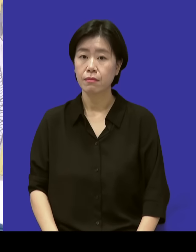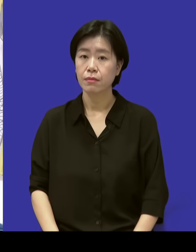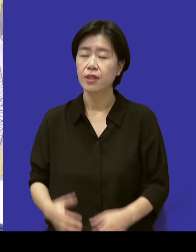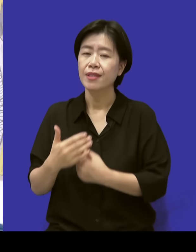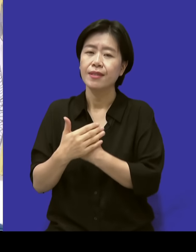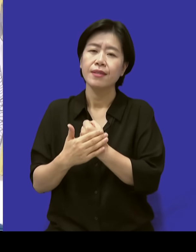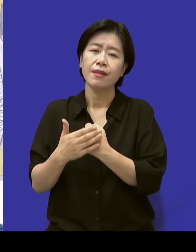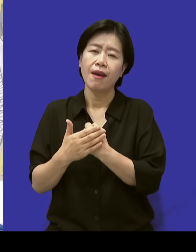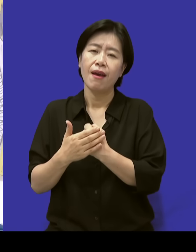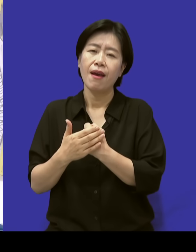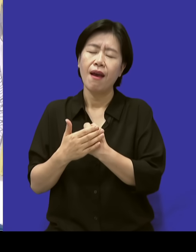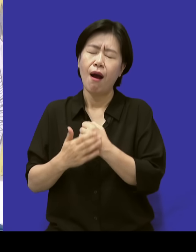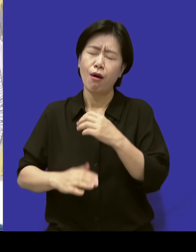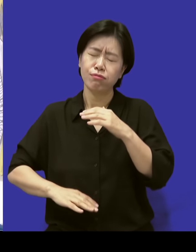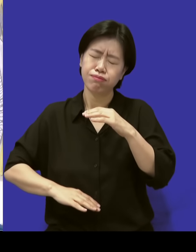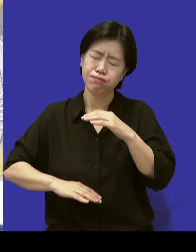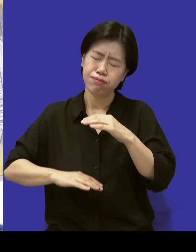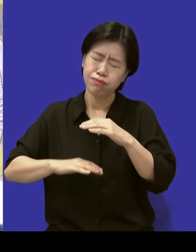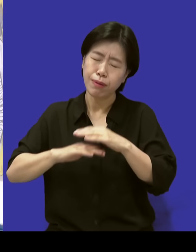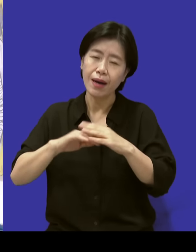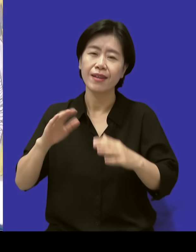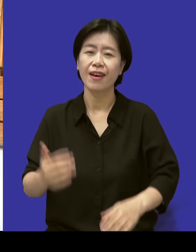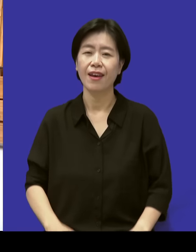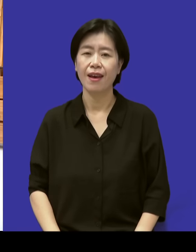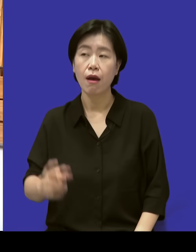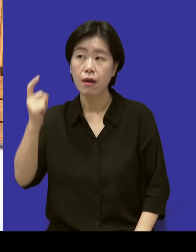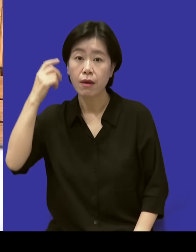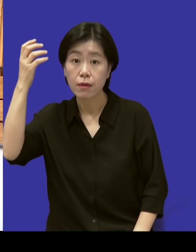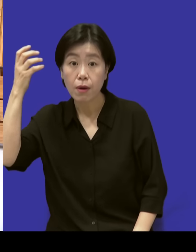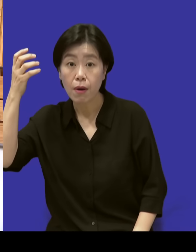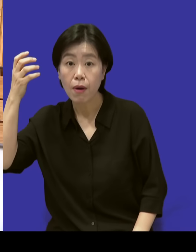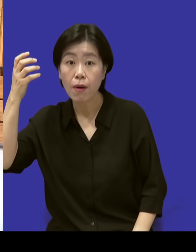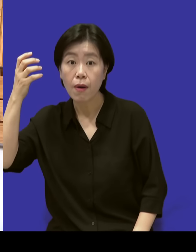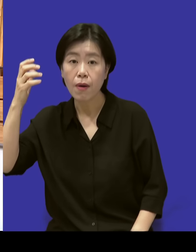더 그렇죠. 쌓이니까 이게 영적 피지컬이 더 커지는 거예요.